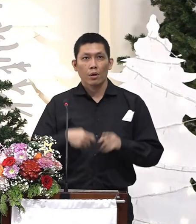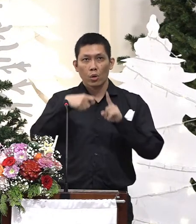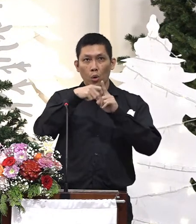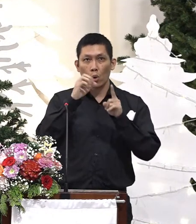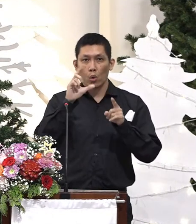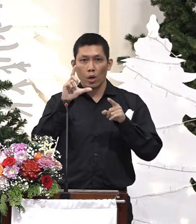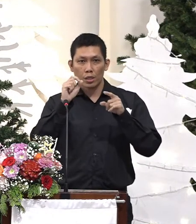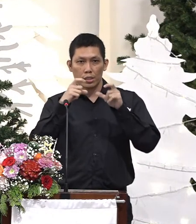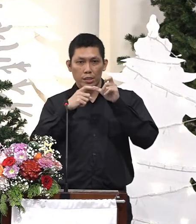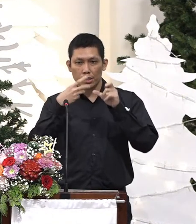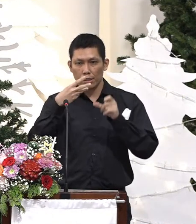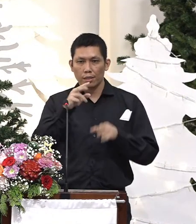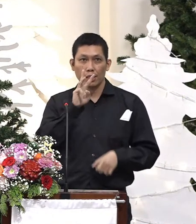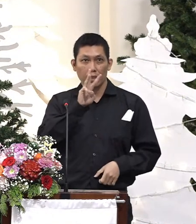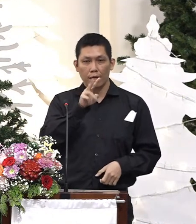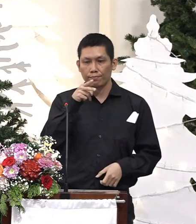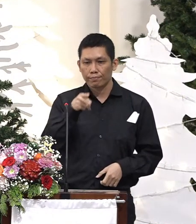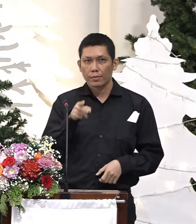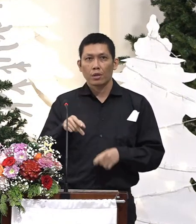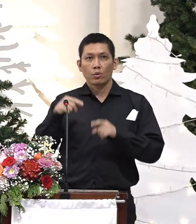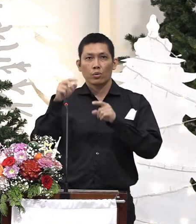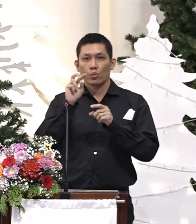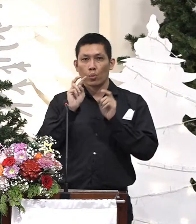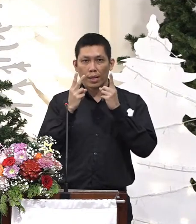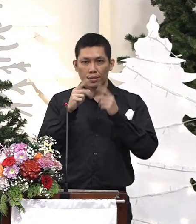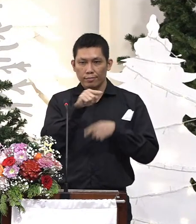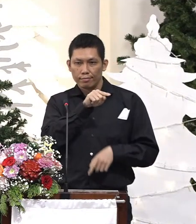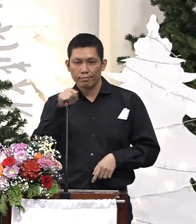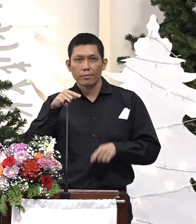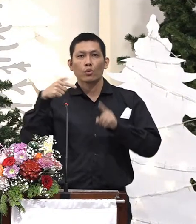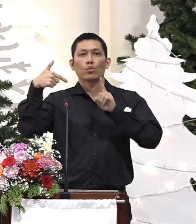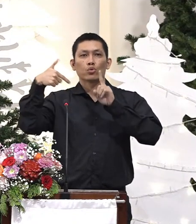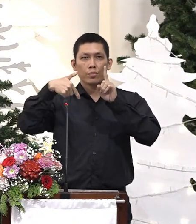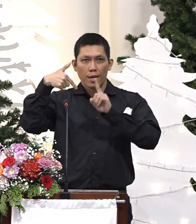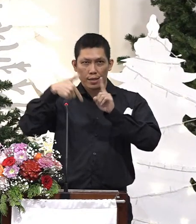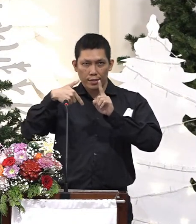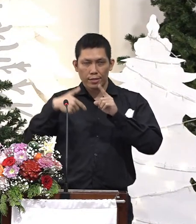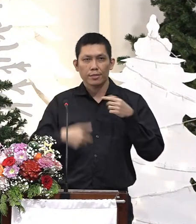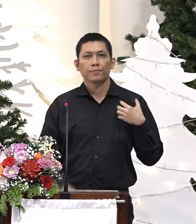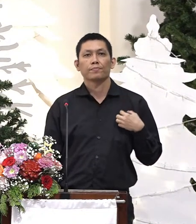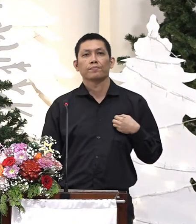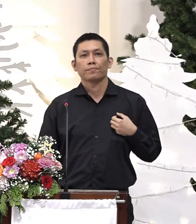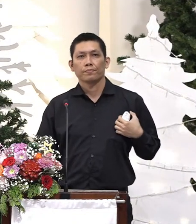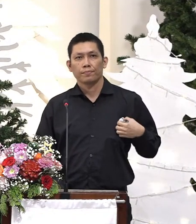Bacaan kedua diambil dari Kolose 3 ayat